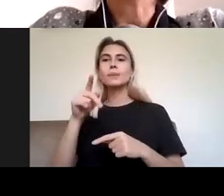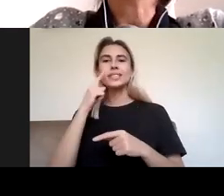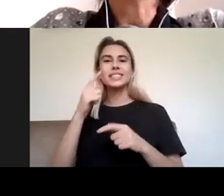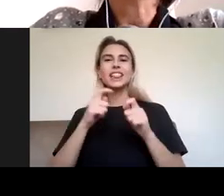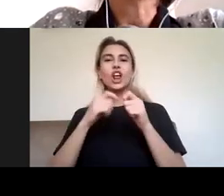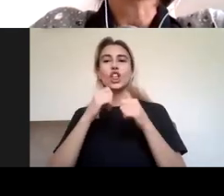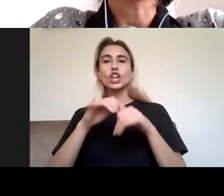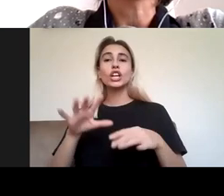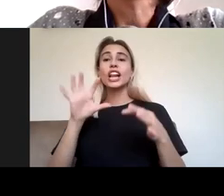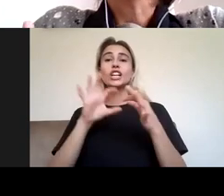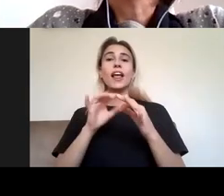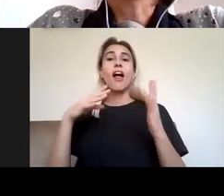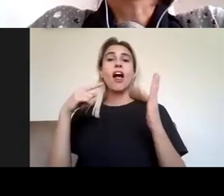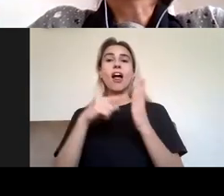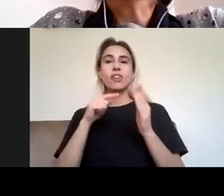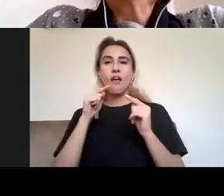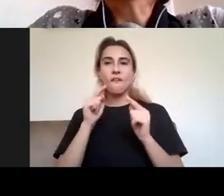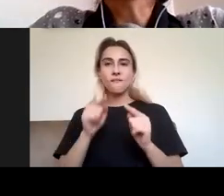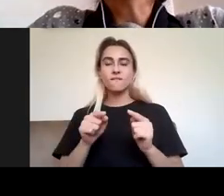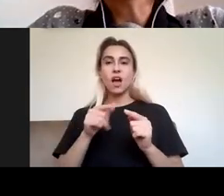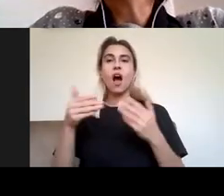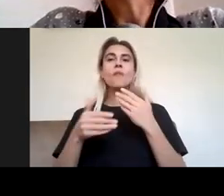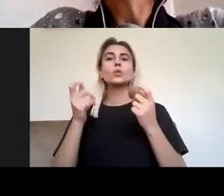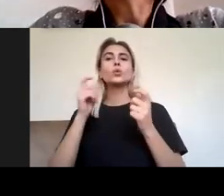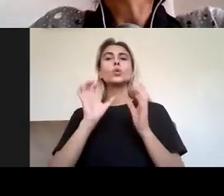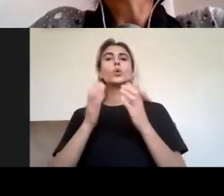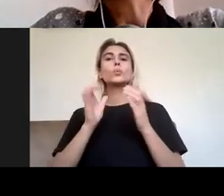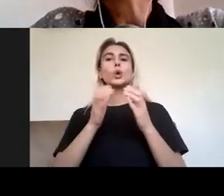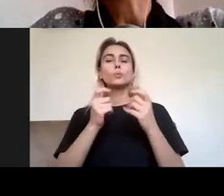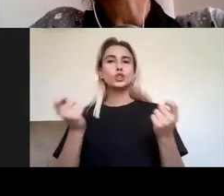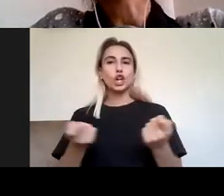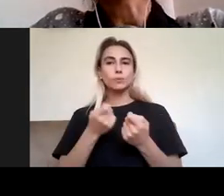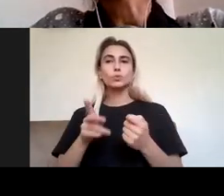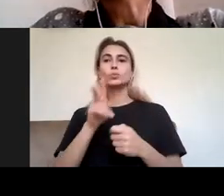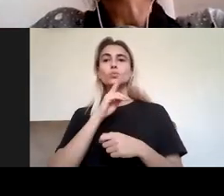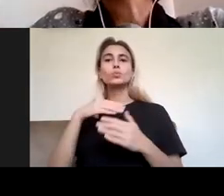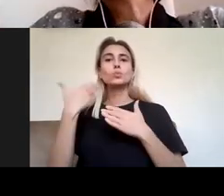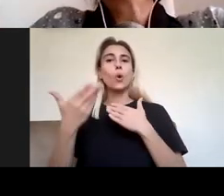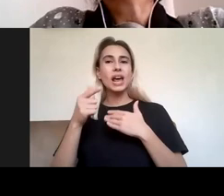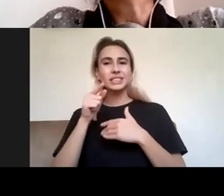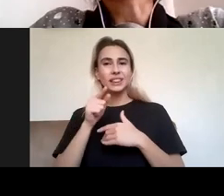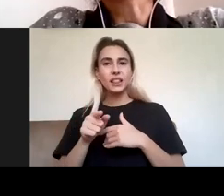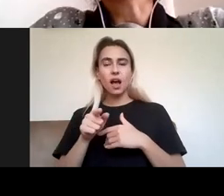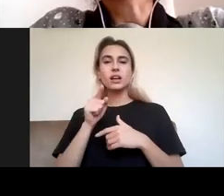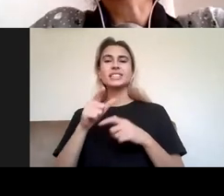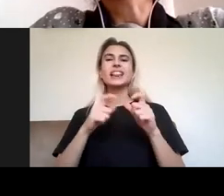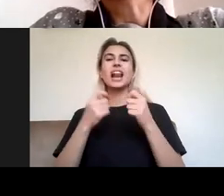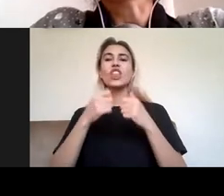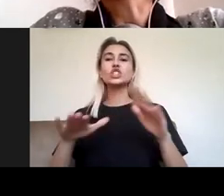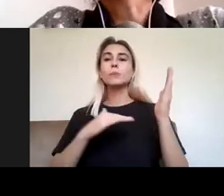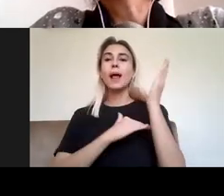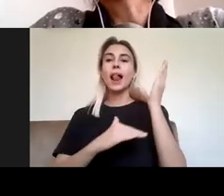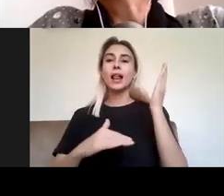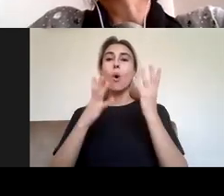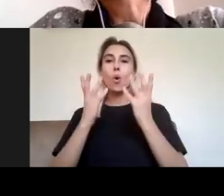ilişkin oluşturulmuş hedeflerin alt gruplar tarafından çalışılması ve sonrasında da artık bir strateji belgesinin